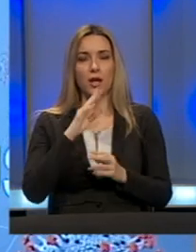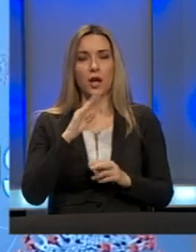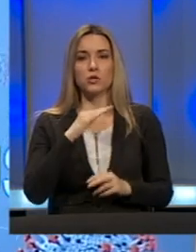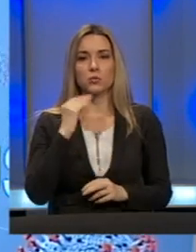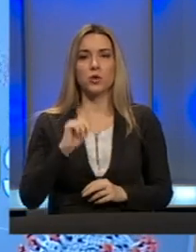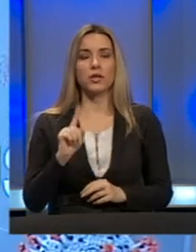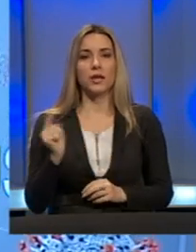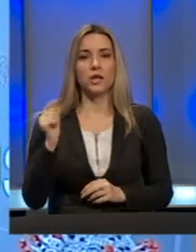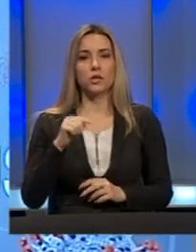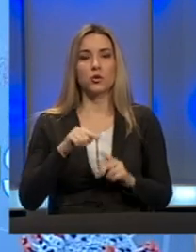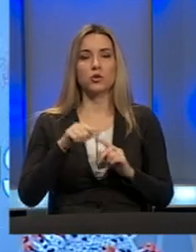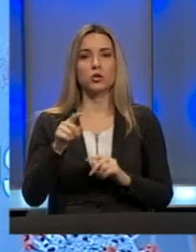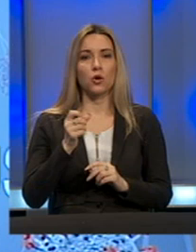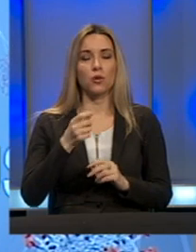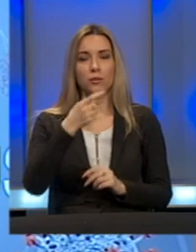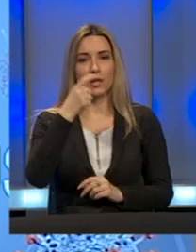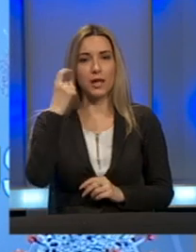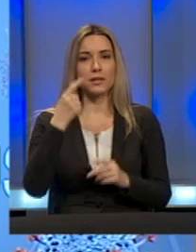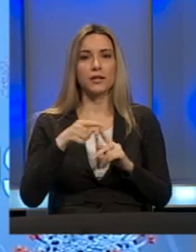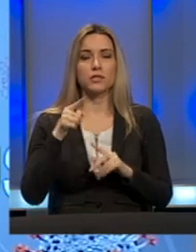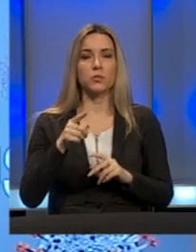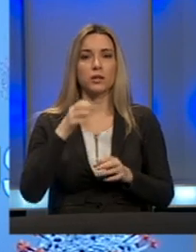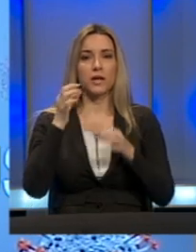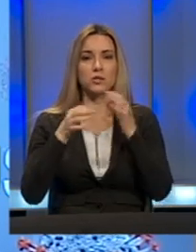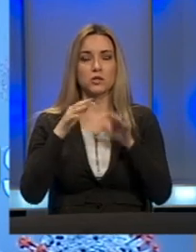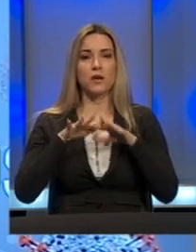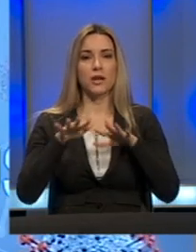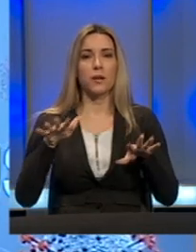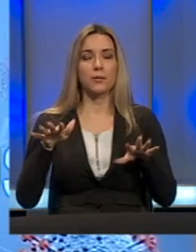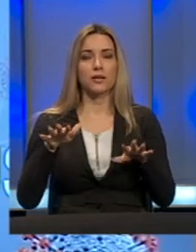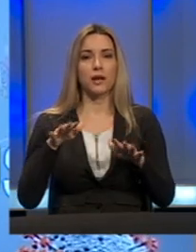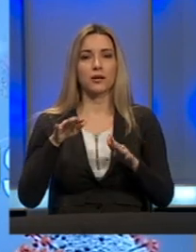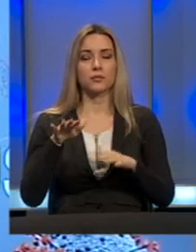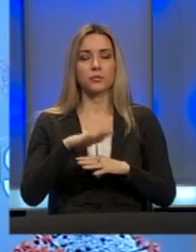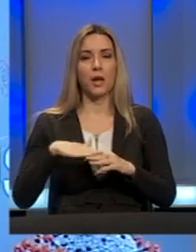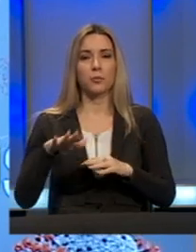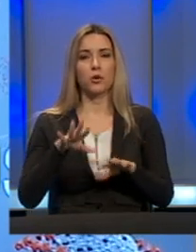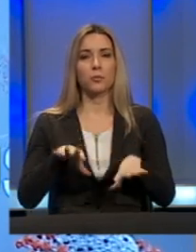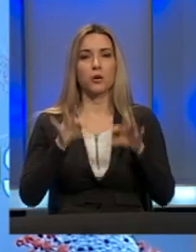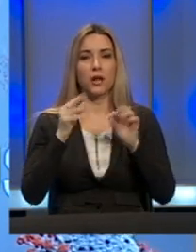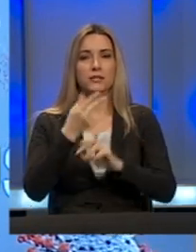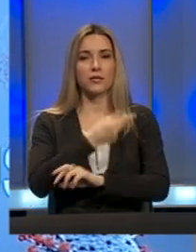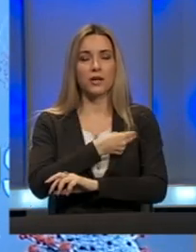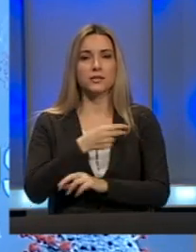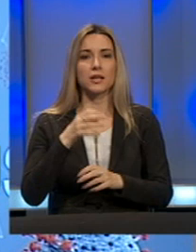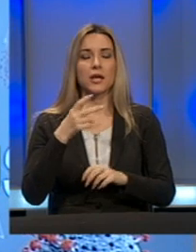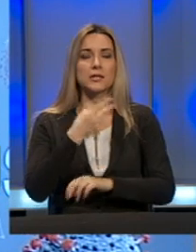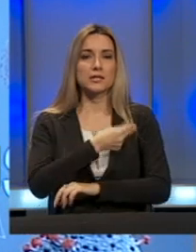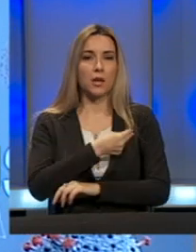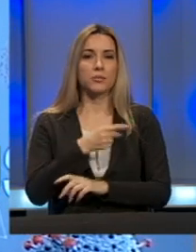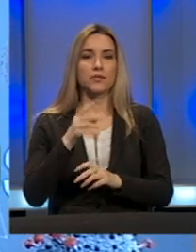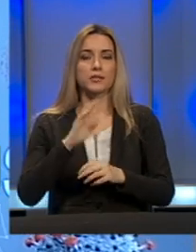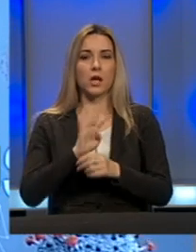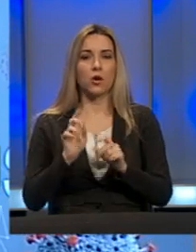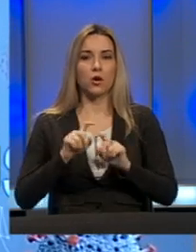da neće doći do ljeta i da je zbog toga istraživanje i napredak na polju pronalaska vakcine, odnosno cjepiva za koronavirus